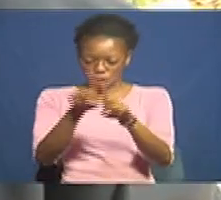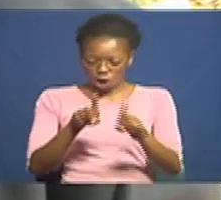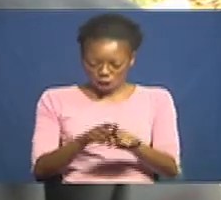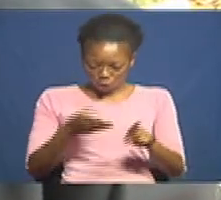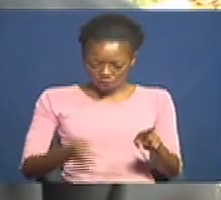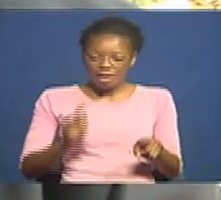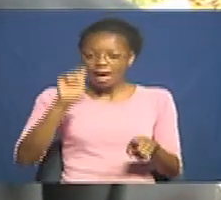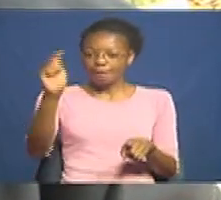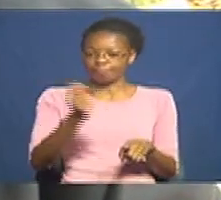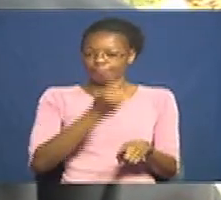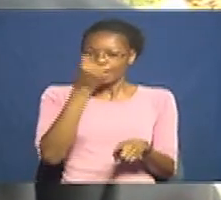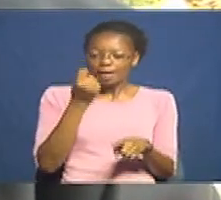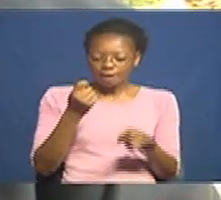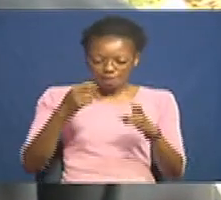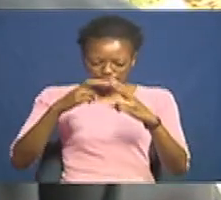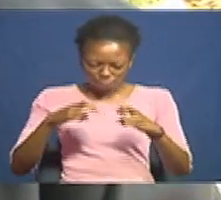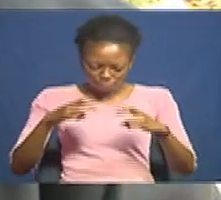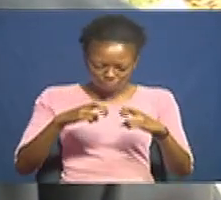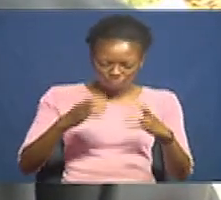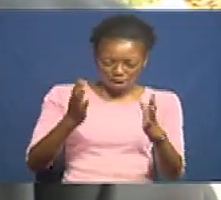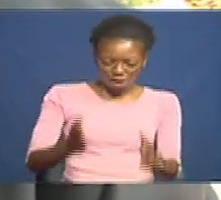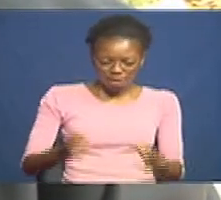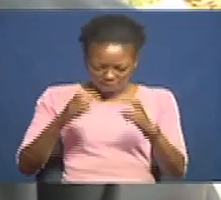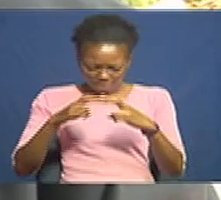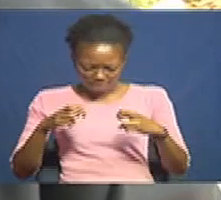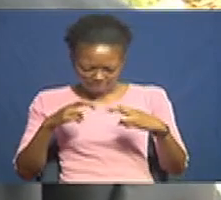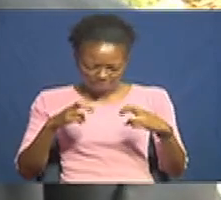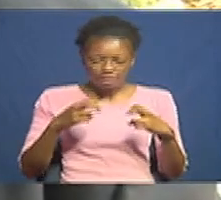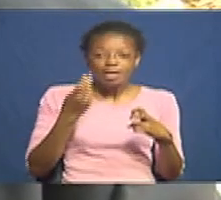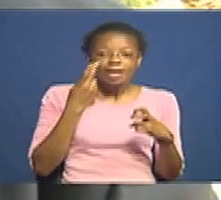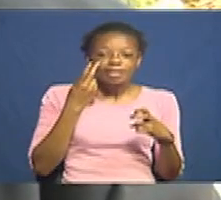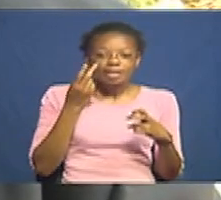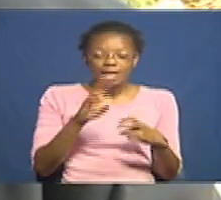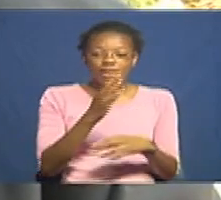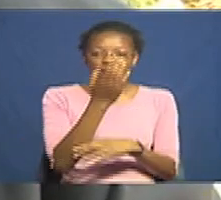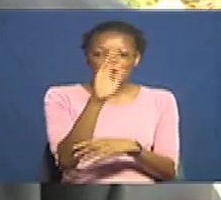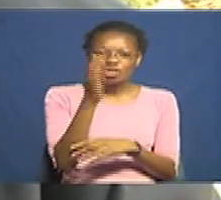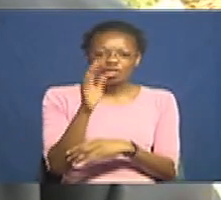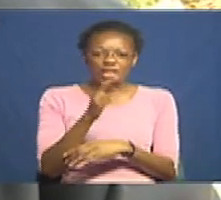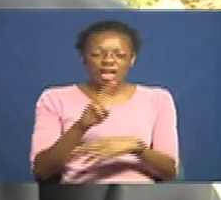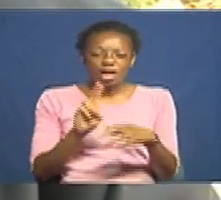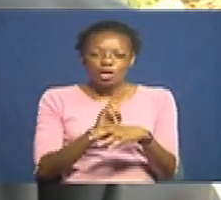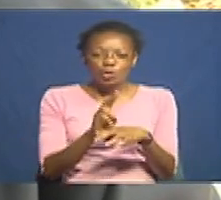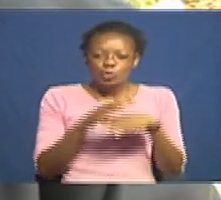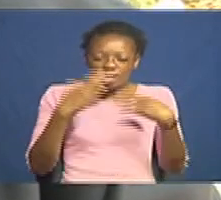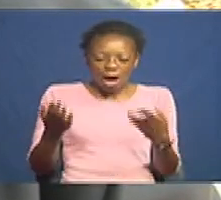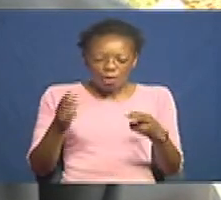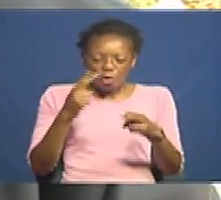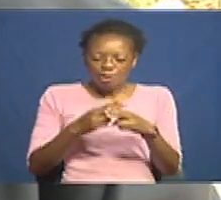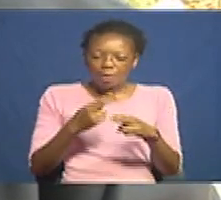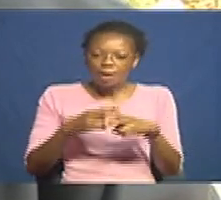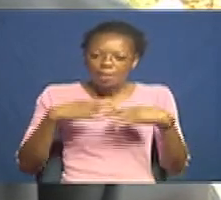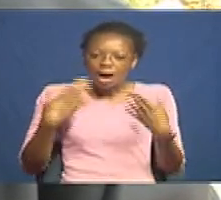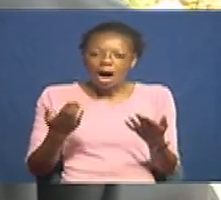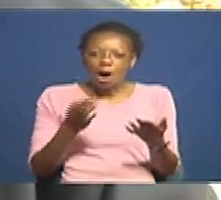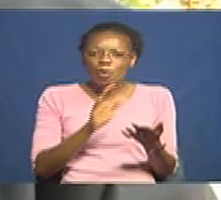zetu umu Kenya kuweza kuresearch botany.